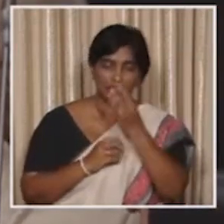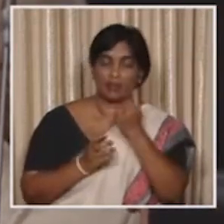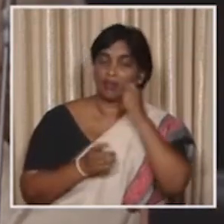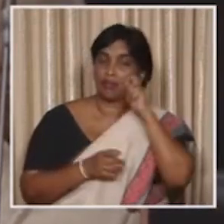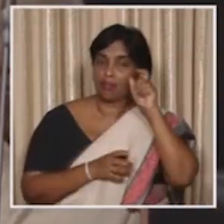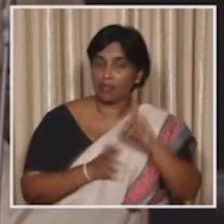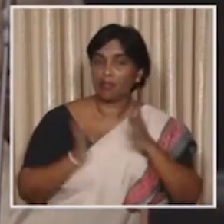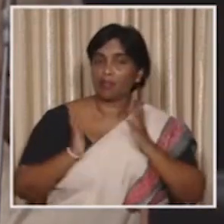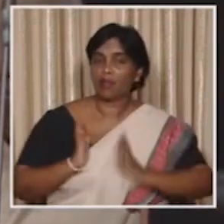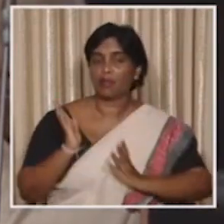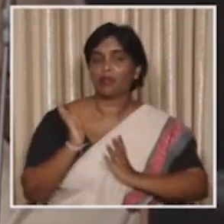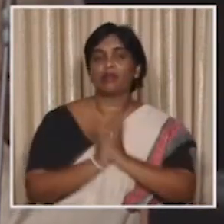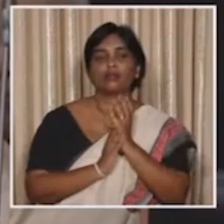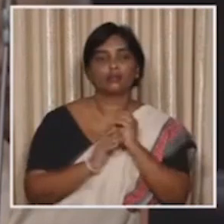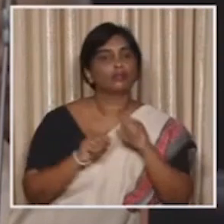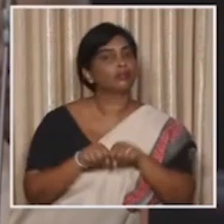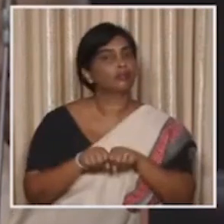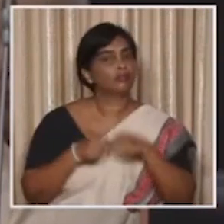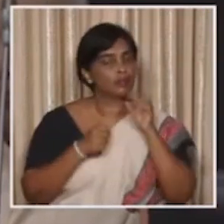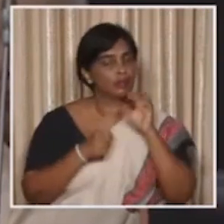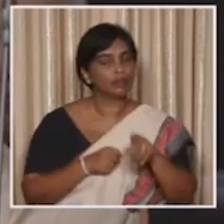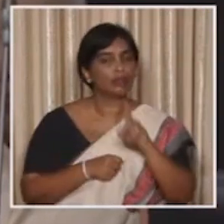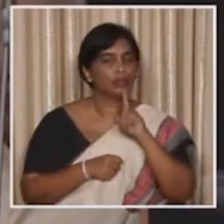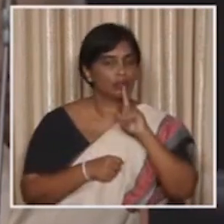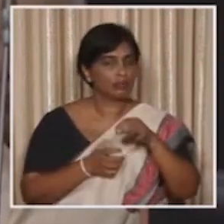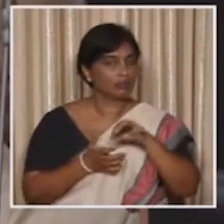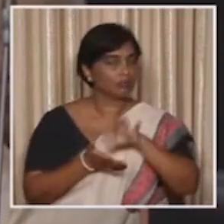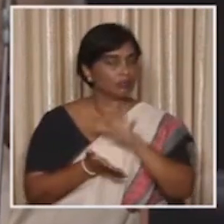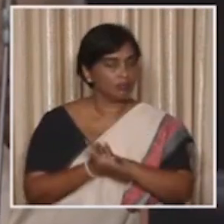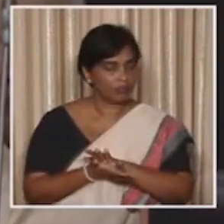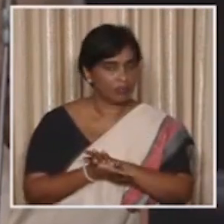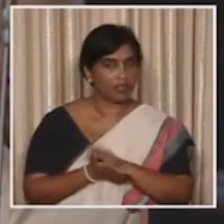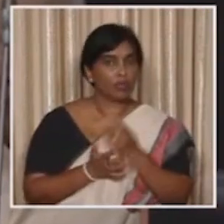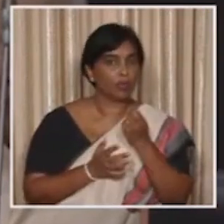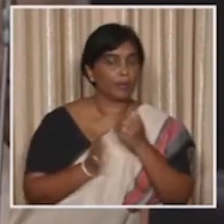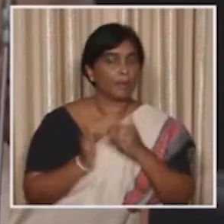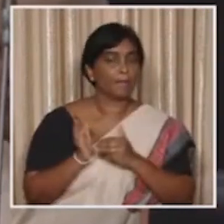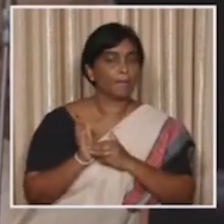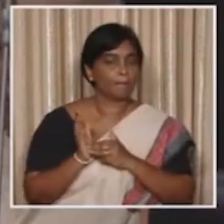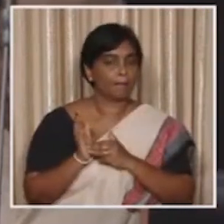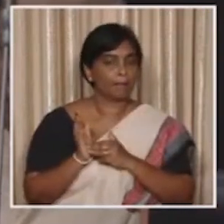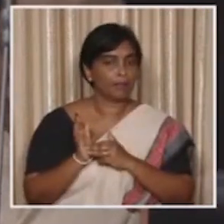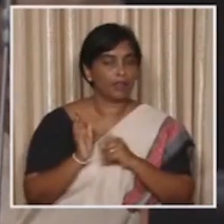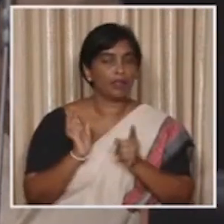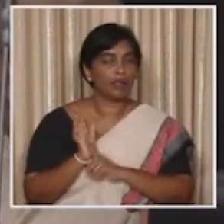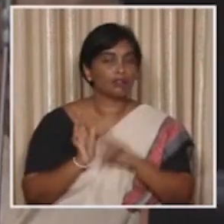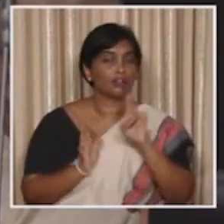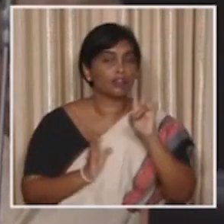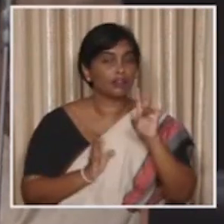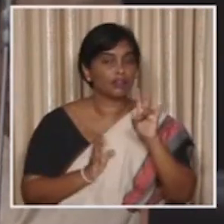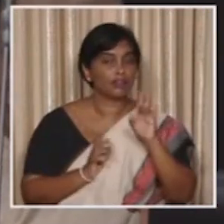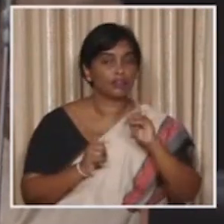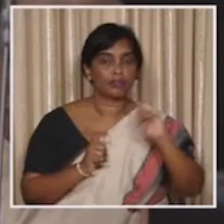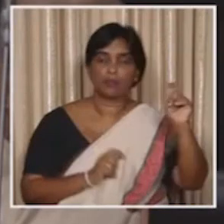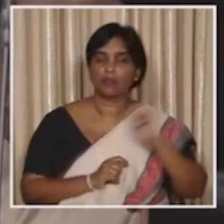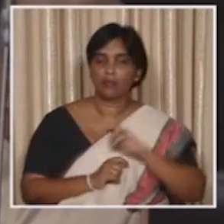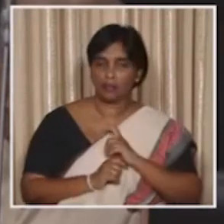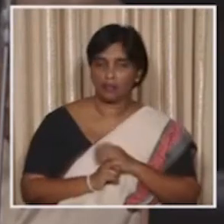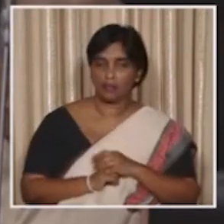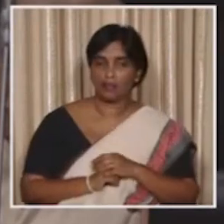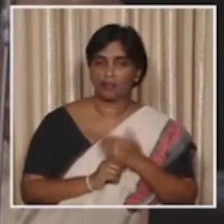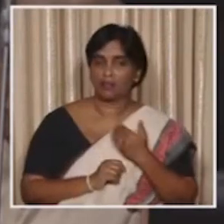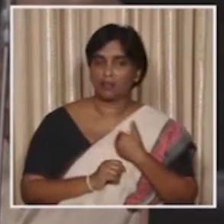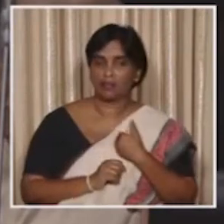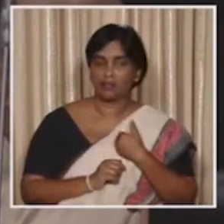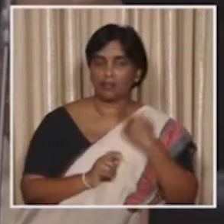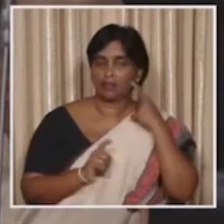පෙත්සම්කරුගේ මානව අයිතික වාසිකම් කඩවී ඇති බවට තීරණය කිරීම හා රුපියල් මිලියන 125ක වන්දිය ලබා ගැනීම. ඉතින් මට